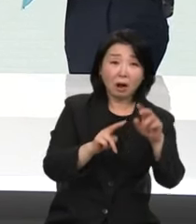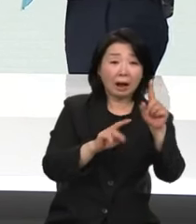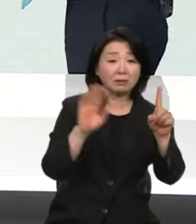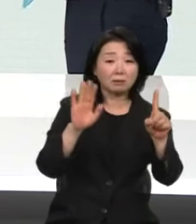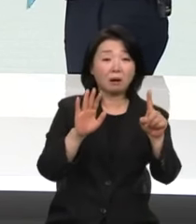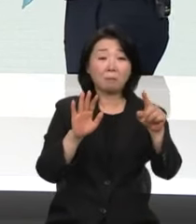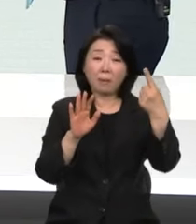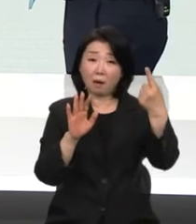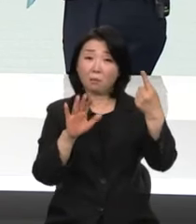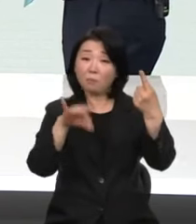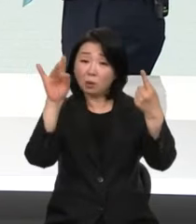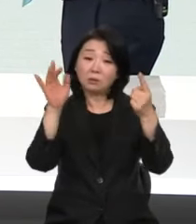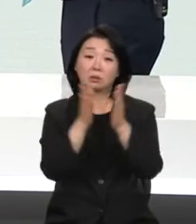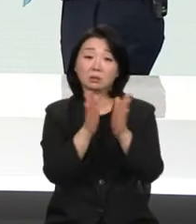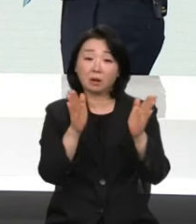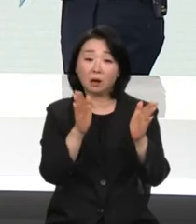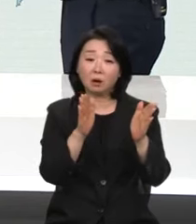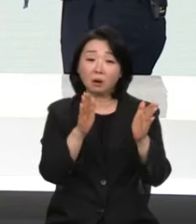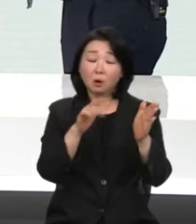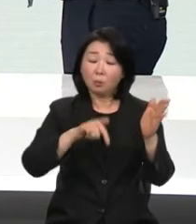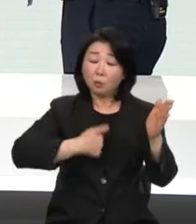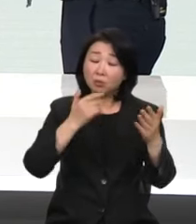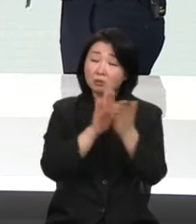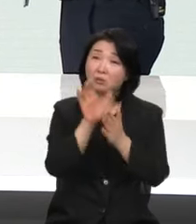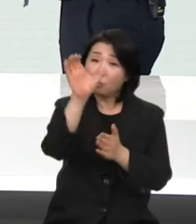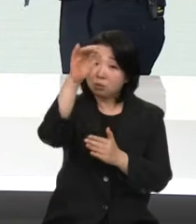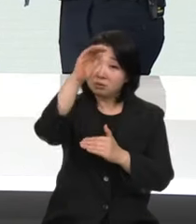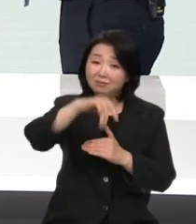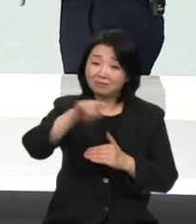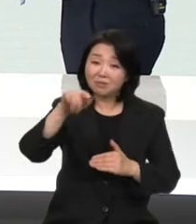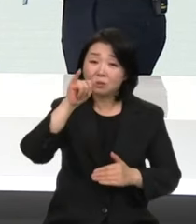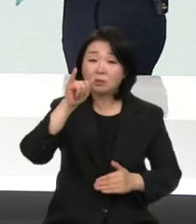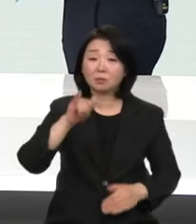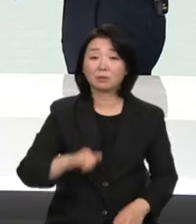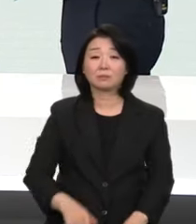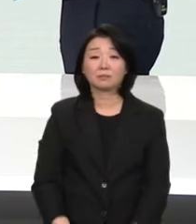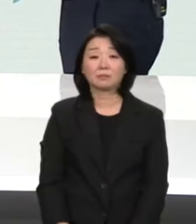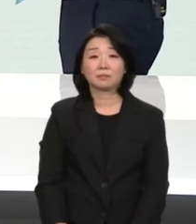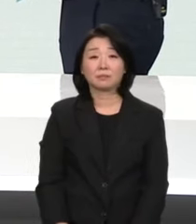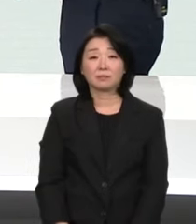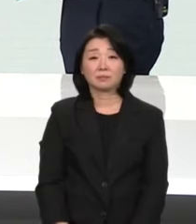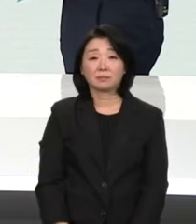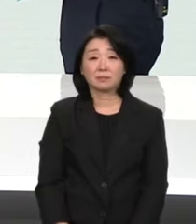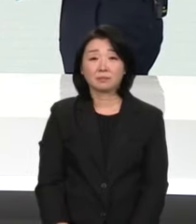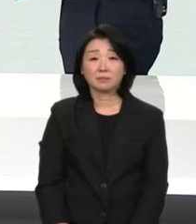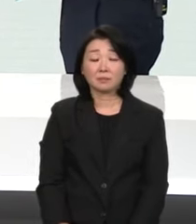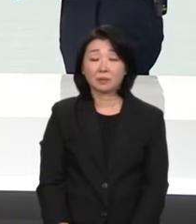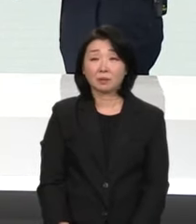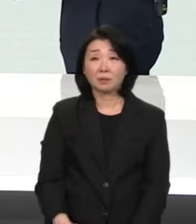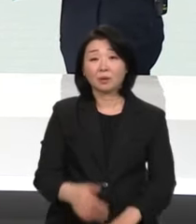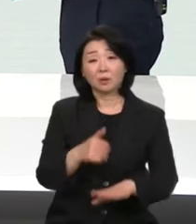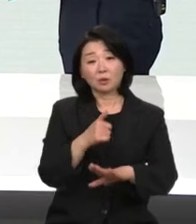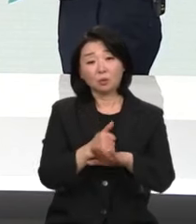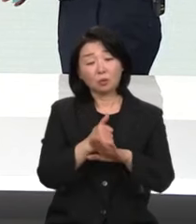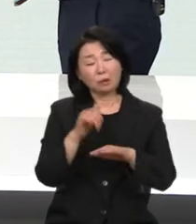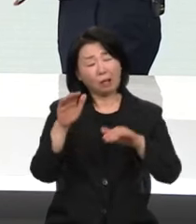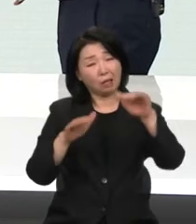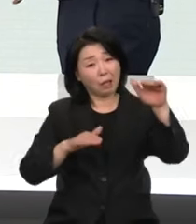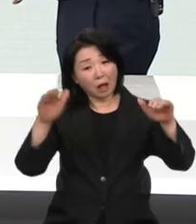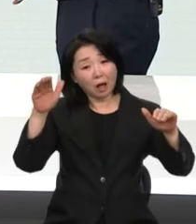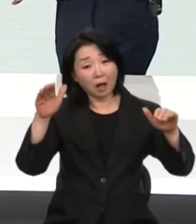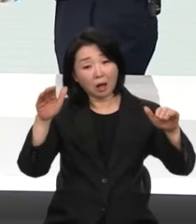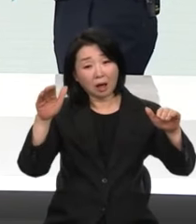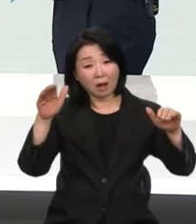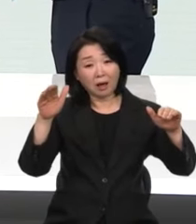시작을 하는 그래프입니다. 이게 본인이 직접 올린 그래프죠? 본인이 직접 올렸고요. 이름까지 박아가지고요. 네. 자, 그러다 보니까 상당히 큰 격차로 의석수가 늘어난